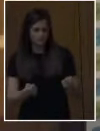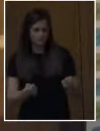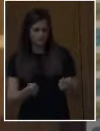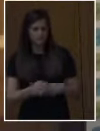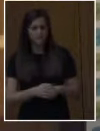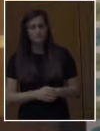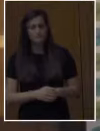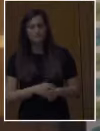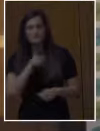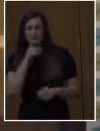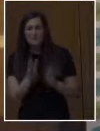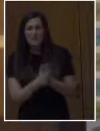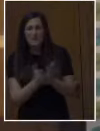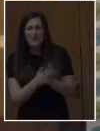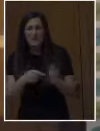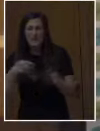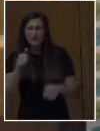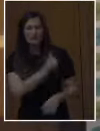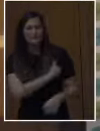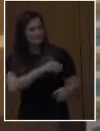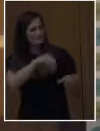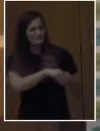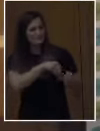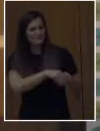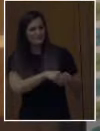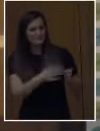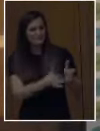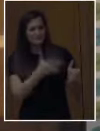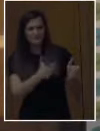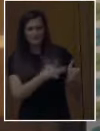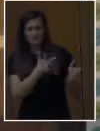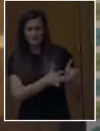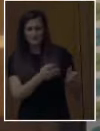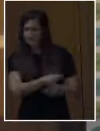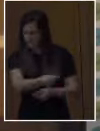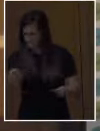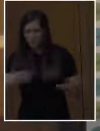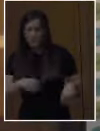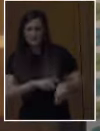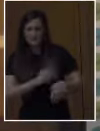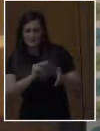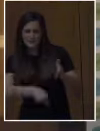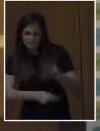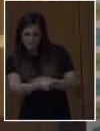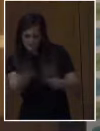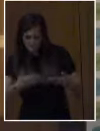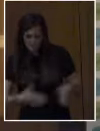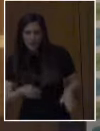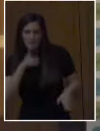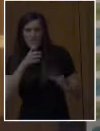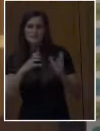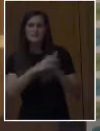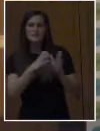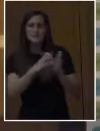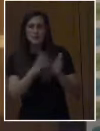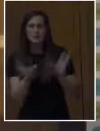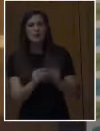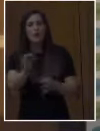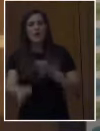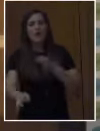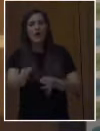Στο περιοδικό που έχετε, που βρίσκεται στην τσάντα, την οποία έχει, ουσιαστικά σας έχει μοιραστεί κατά την εγγραφή σας, θα βρείτε και το κείμενο της διαβούλευσης